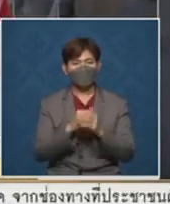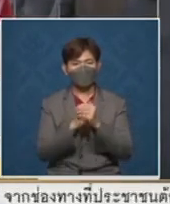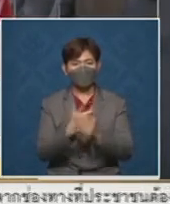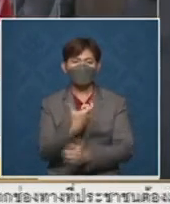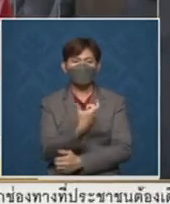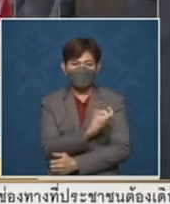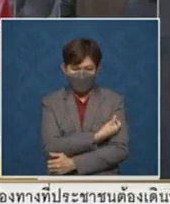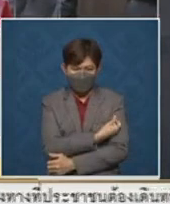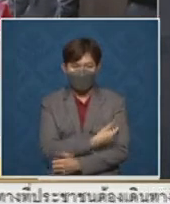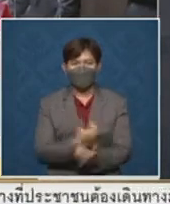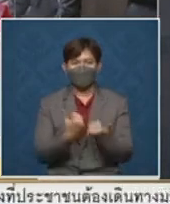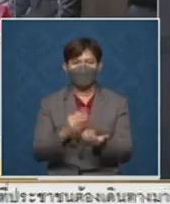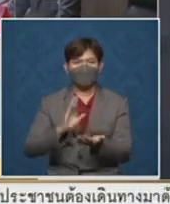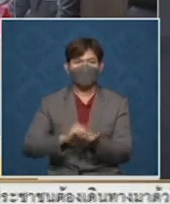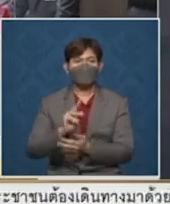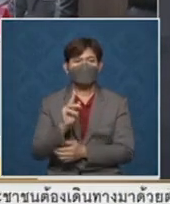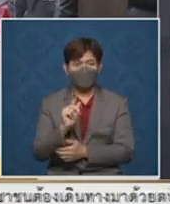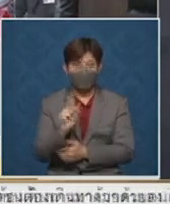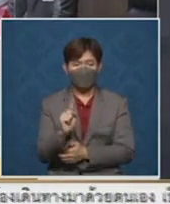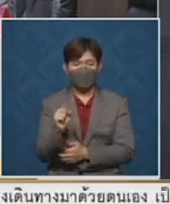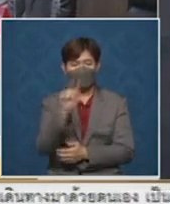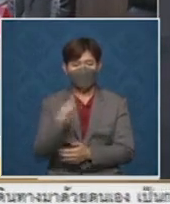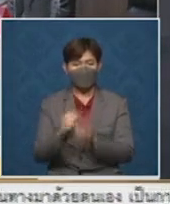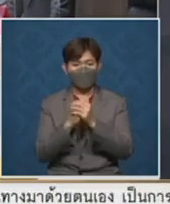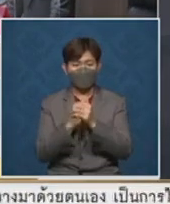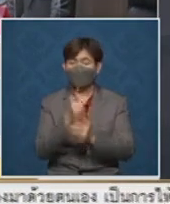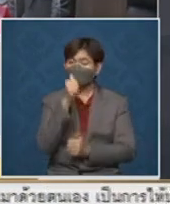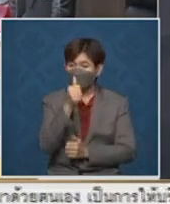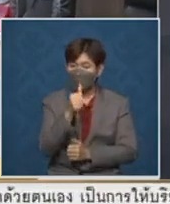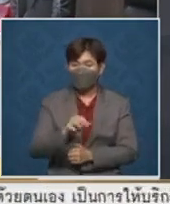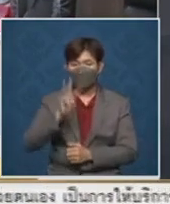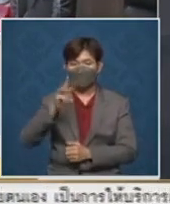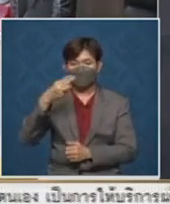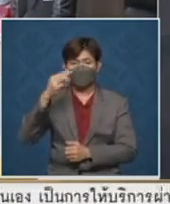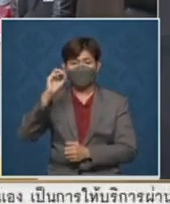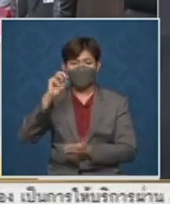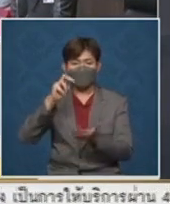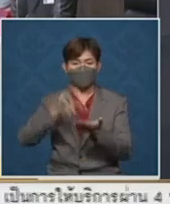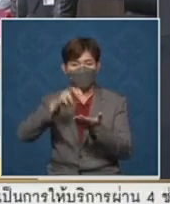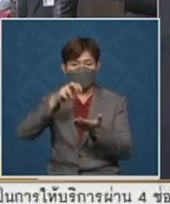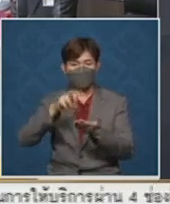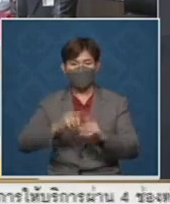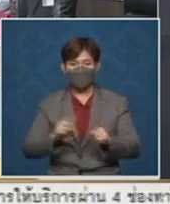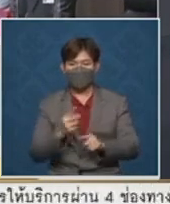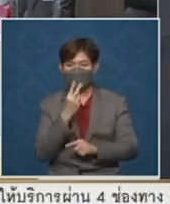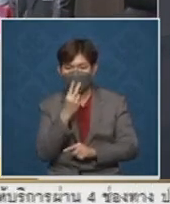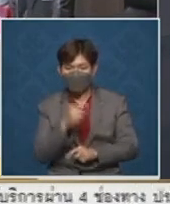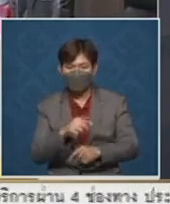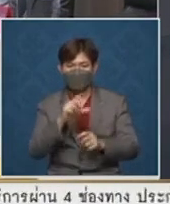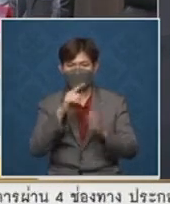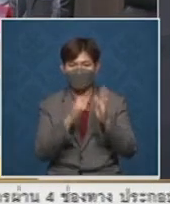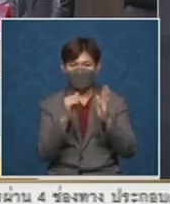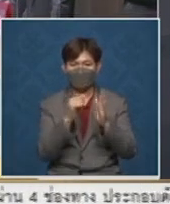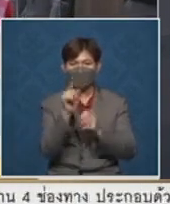เพื่อประโยชน์สูงสุดของประชาชนผมจึงไม่เห็นด้วยกับกรณีนี้แฮชแท็กคืนอำนาจให้หม อ นี่ฮะคุณอนุทิน